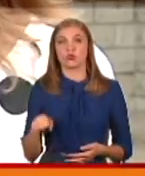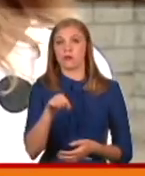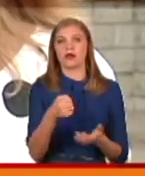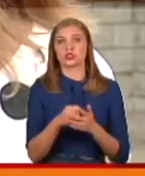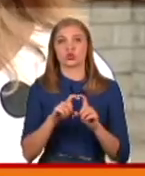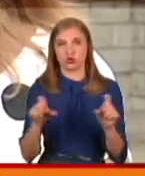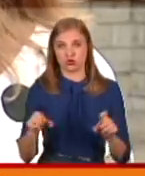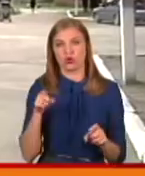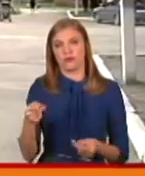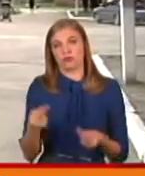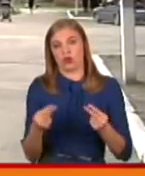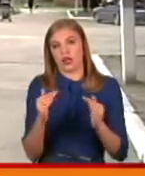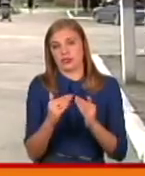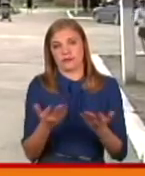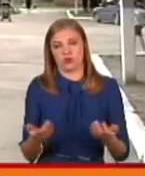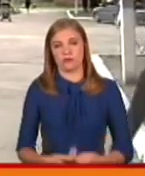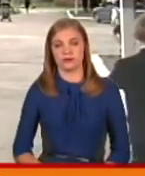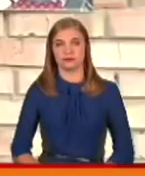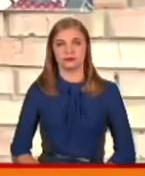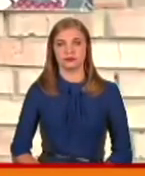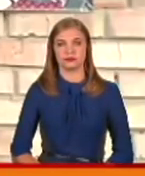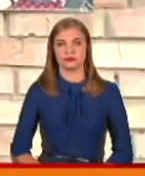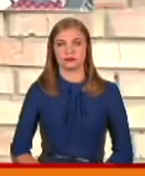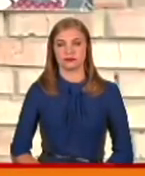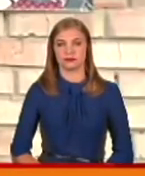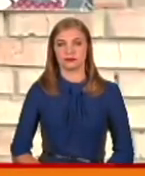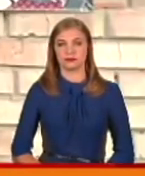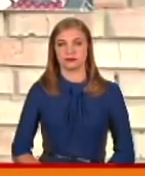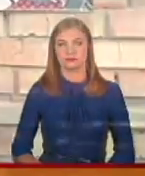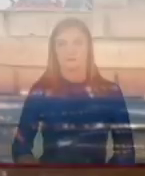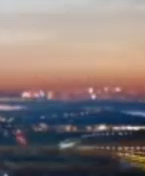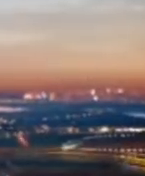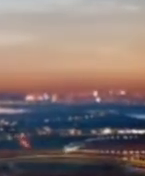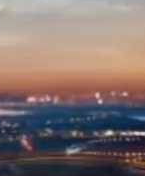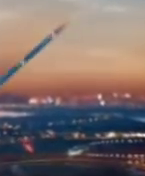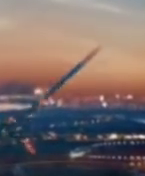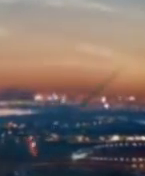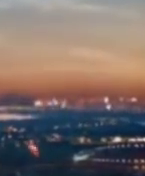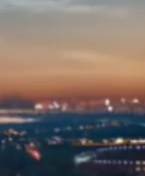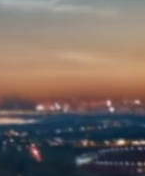школи, то він пограється вдома. Наталка Сачалко, Ярослав Тихомир, програма «Вікна», СТБ.